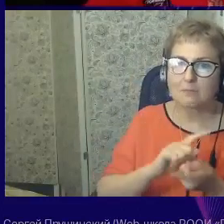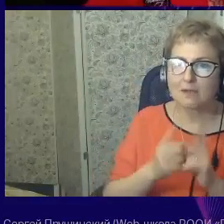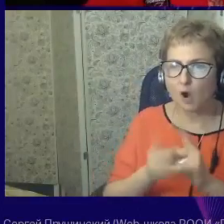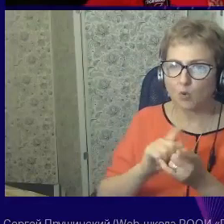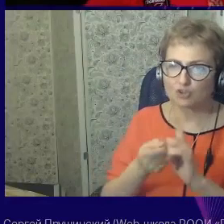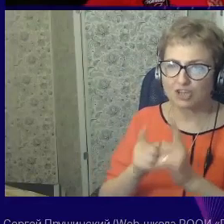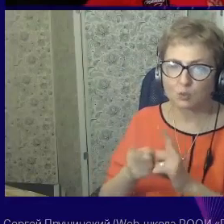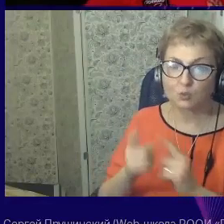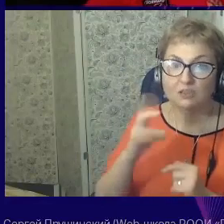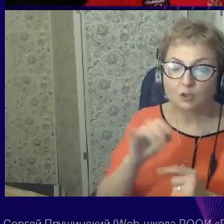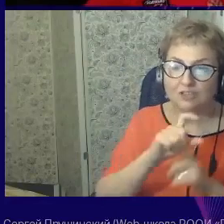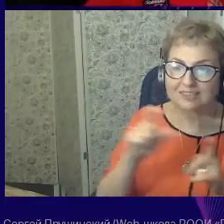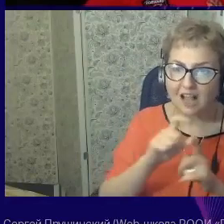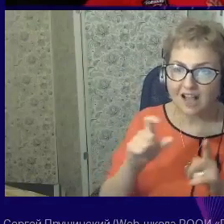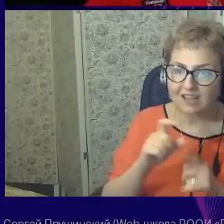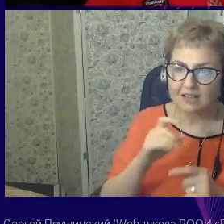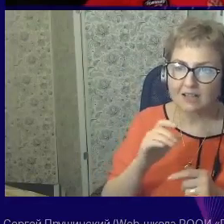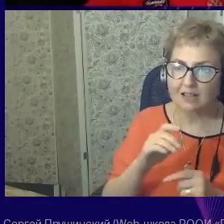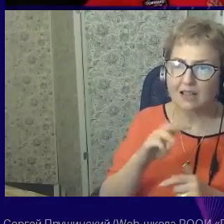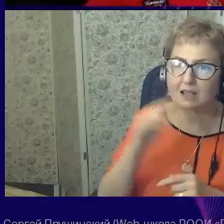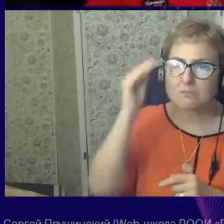чередуются, но словесный, наверное, метод